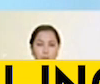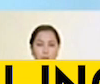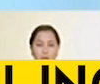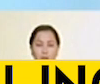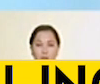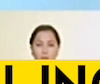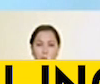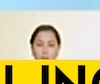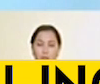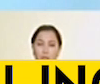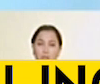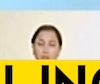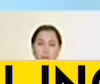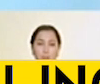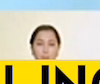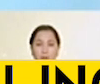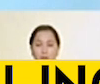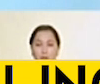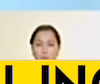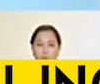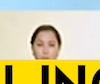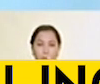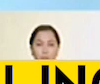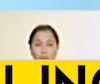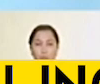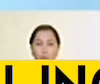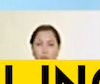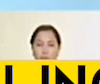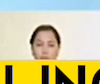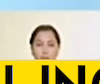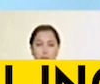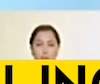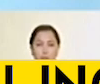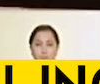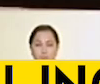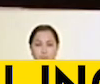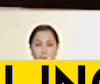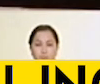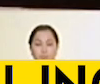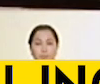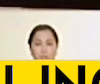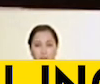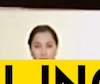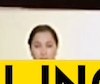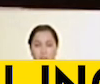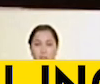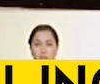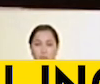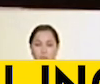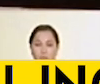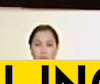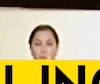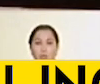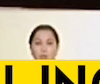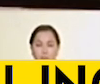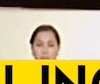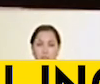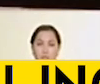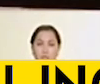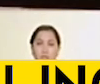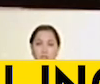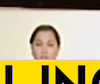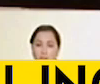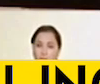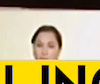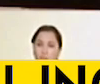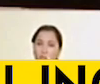va ushbu bayram nomlari bosh harflar bilan yozilgan. Keling aziz o'quvchilar, biz aynan